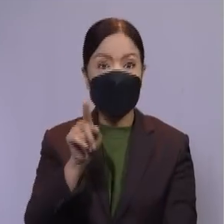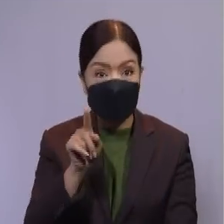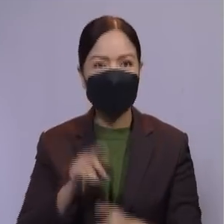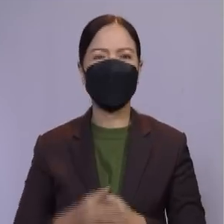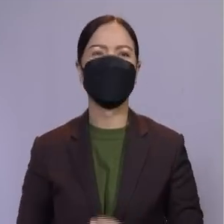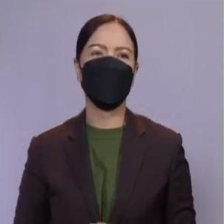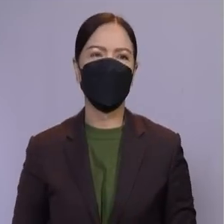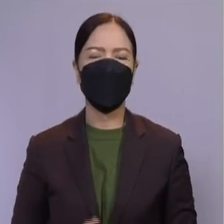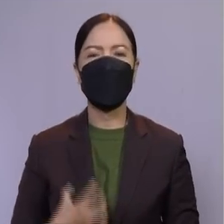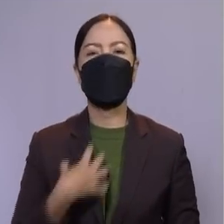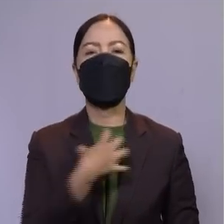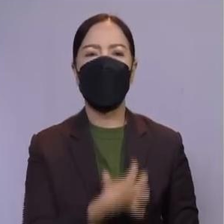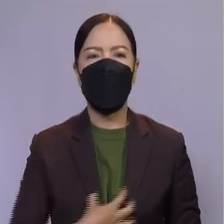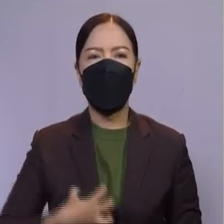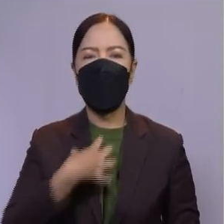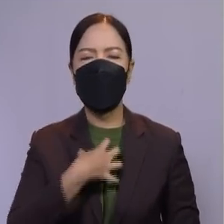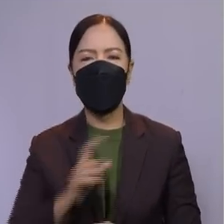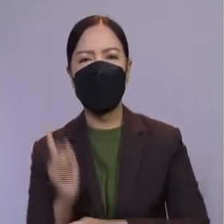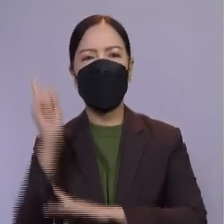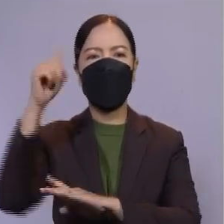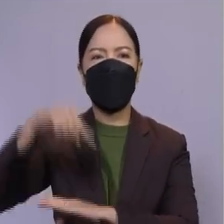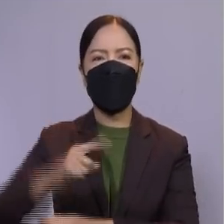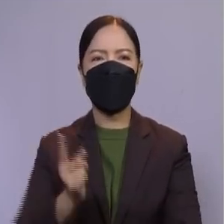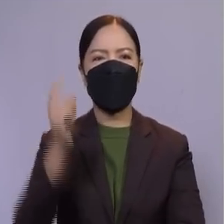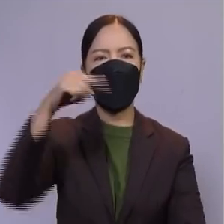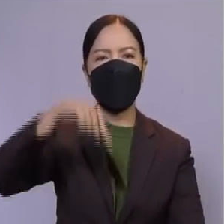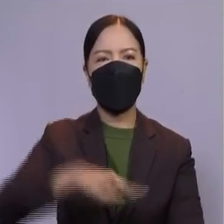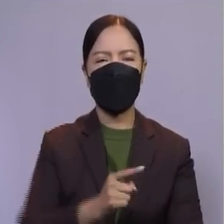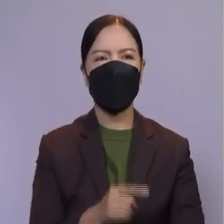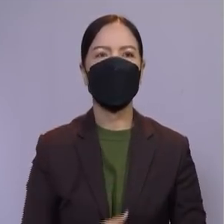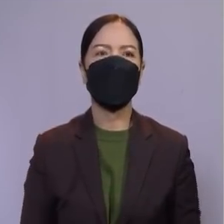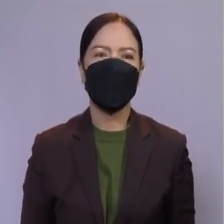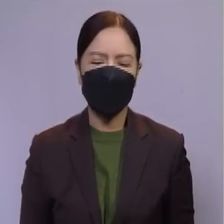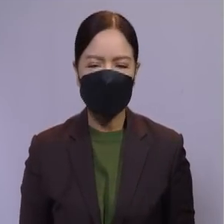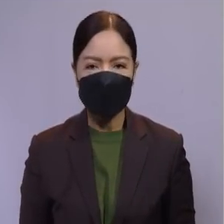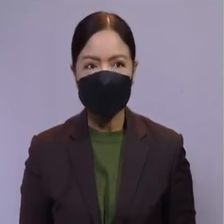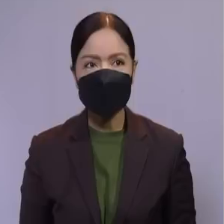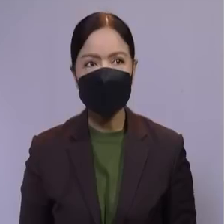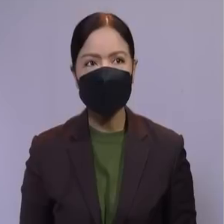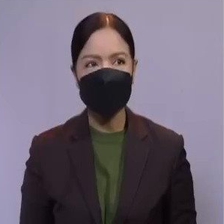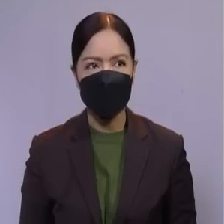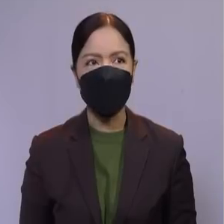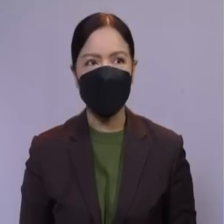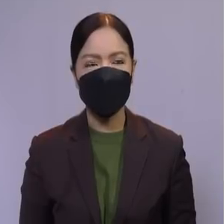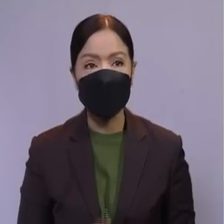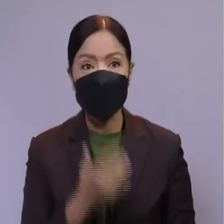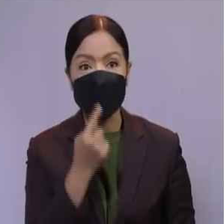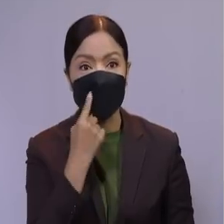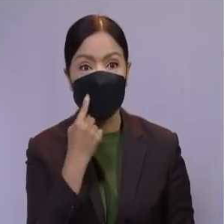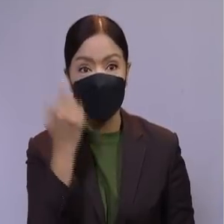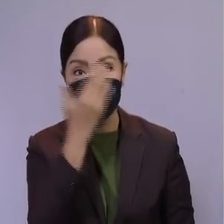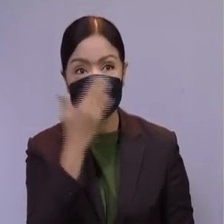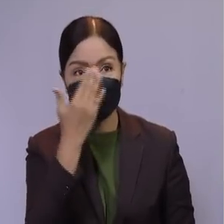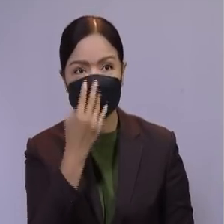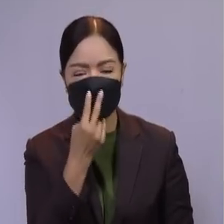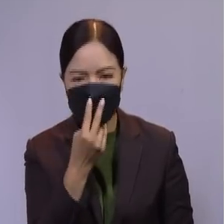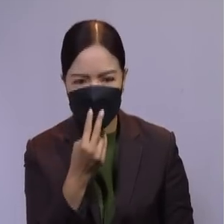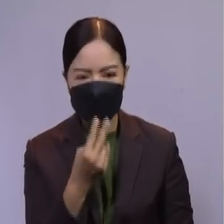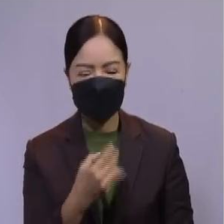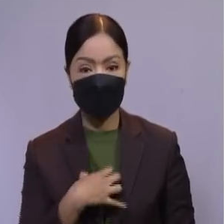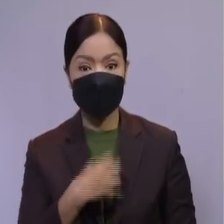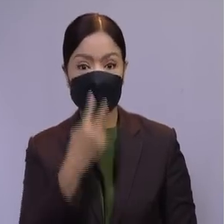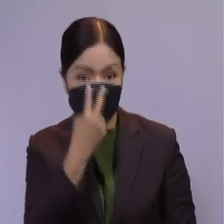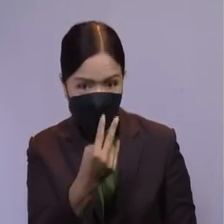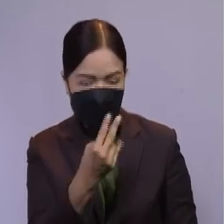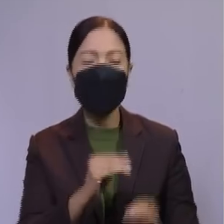อารมณ์ขึ้นๆลงๆก็ตามไม่ต่างจากพี่น้อง 2ปแต่ว่าเบื้องหน้ารับรู้แล้วก็เห็นในเฉพาะสิ่งที่ต้องการให้เห็น